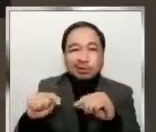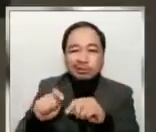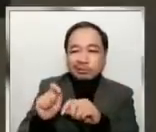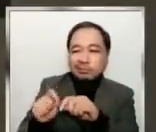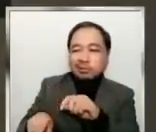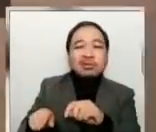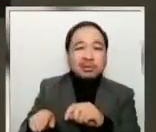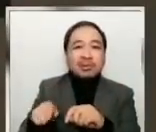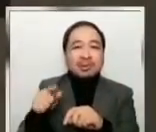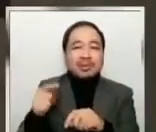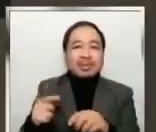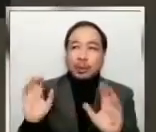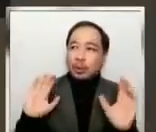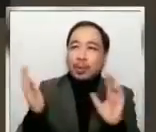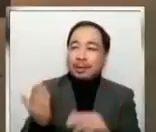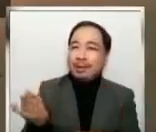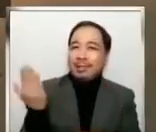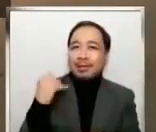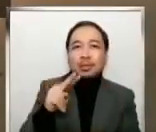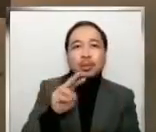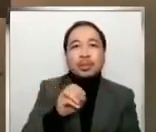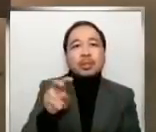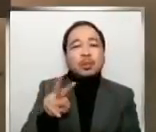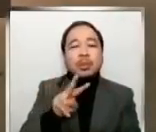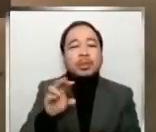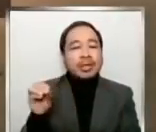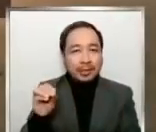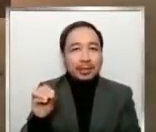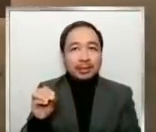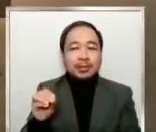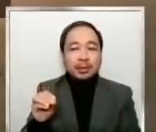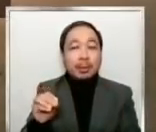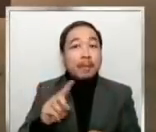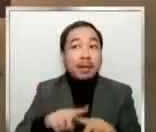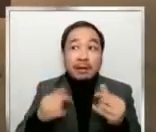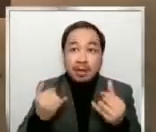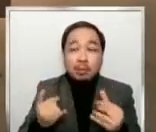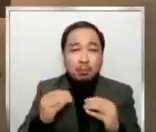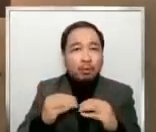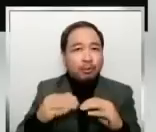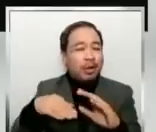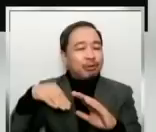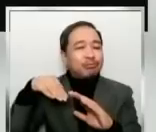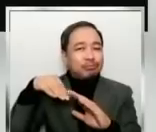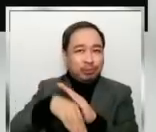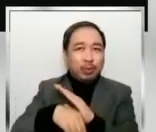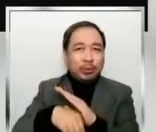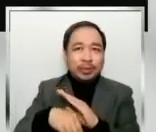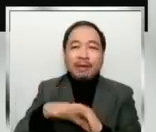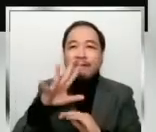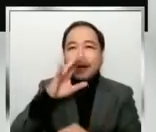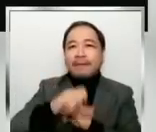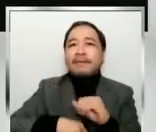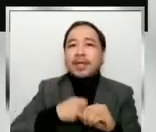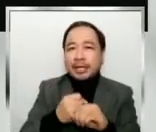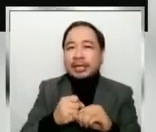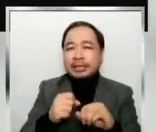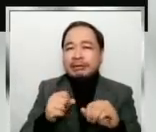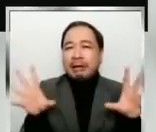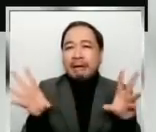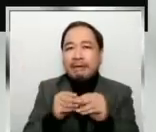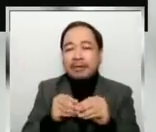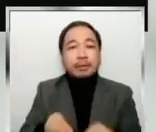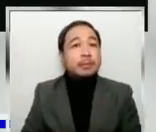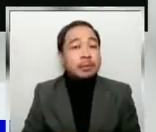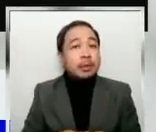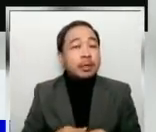noong 2020 sa parehong panahon, pero mas mababa naman sa 5-year average. All were injuries due to fireworks.